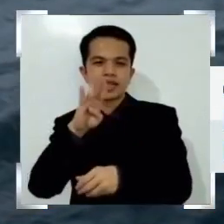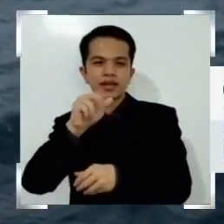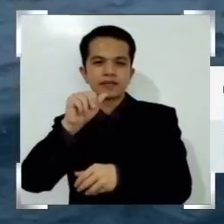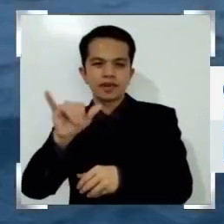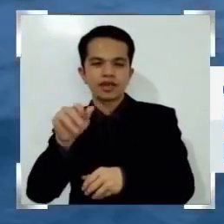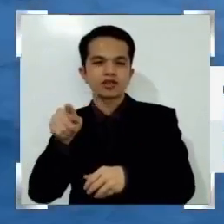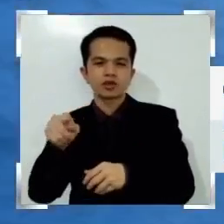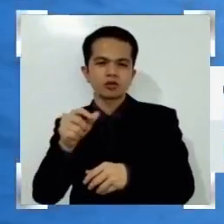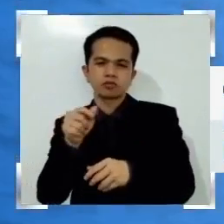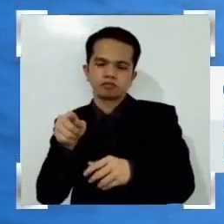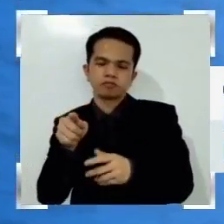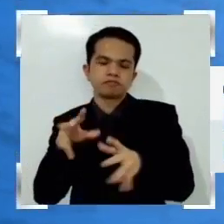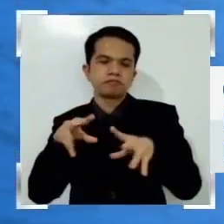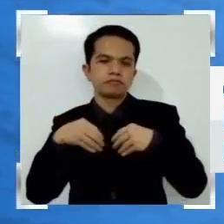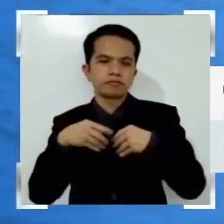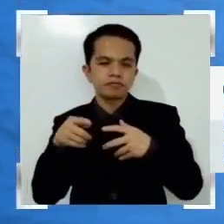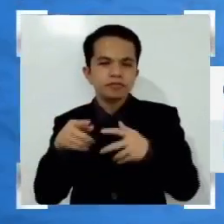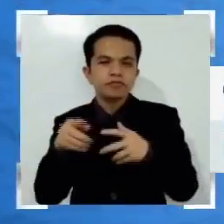oil tanker.